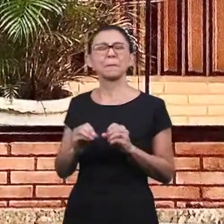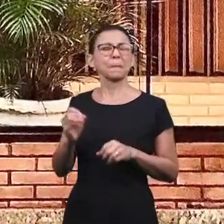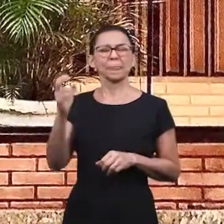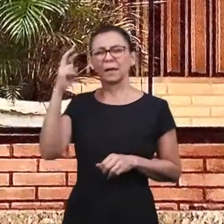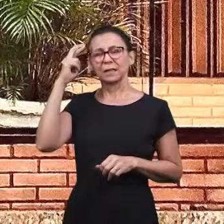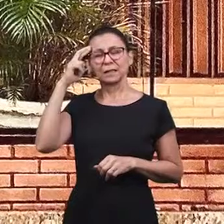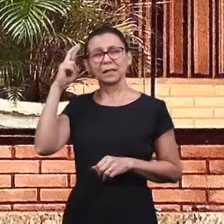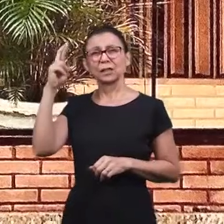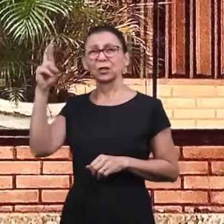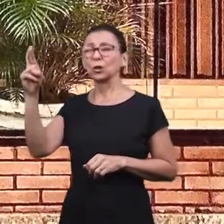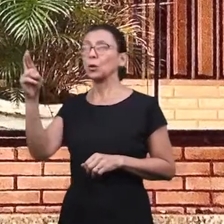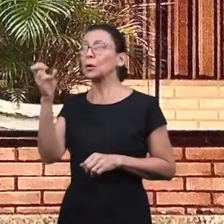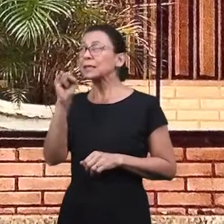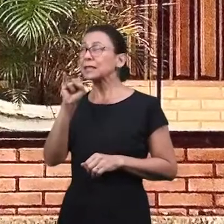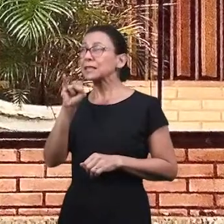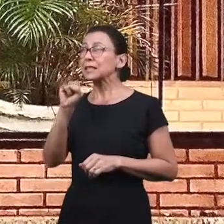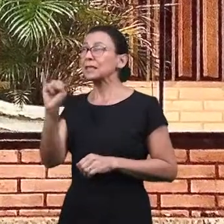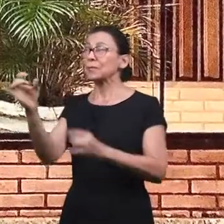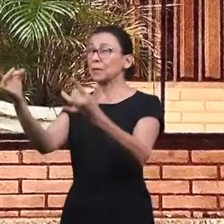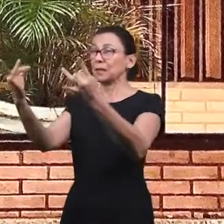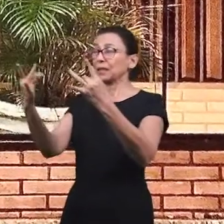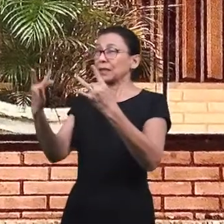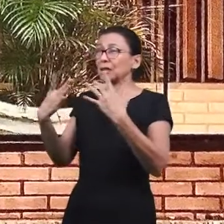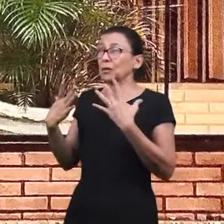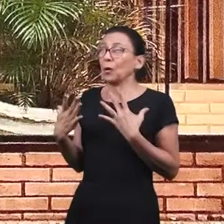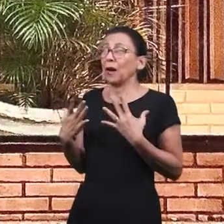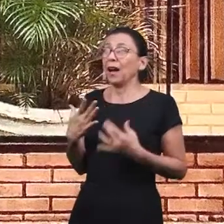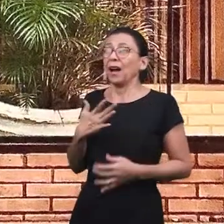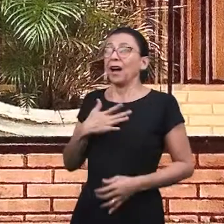мне. Прими грешника.